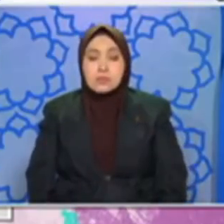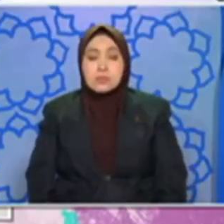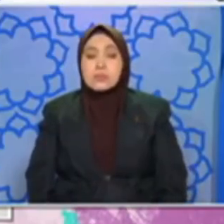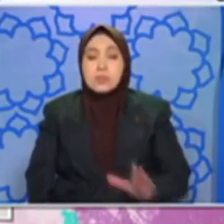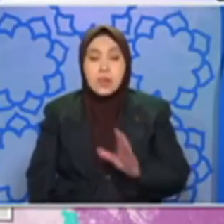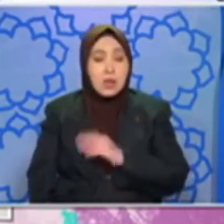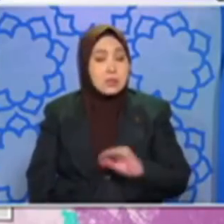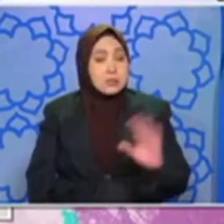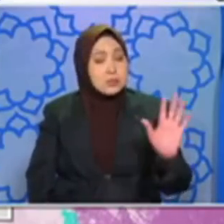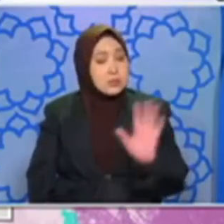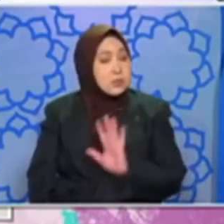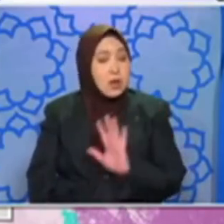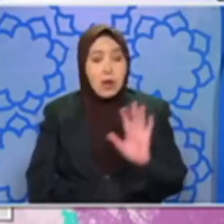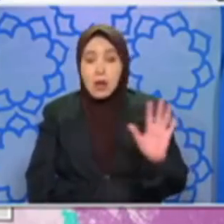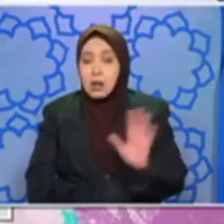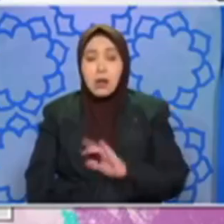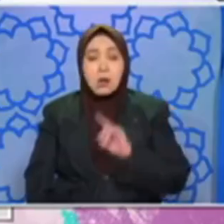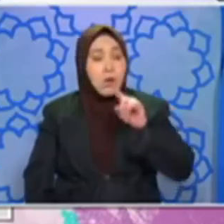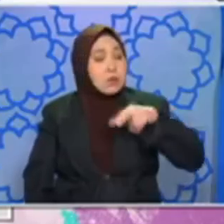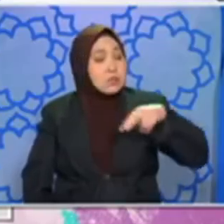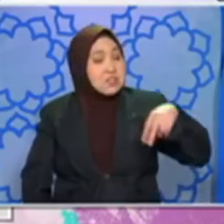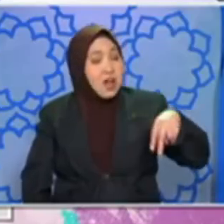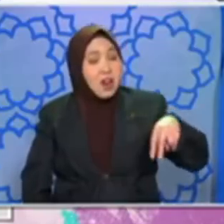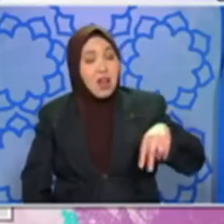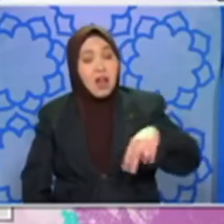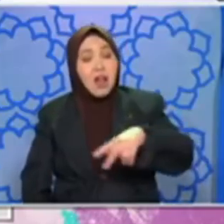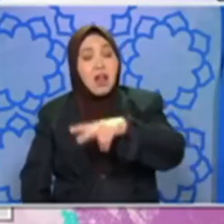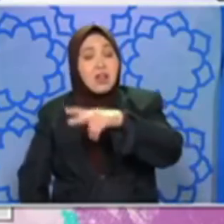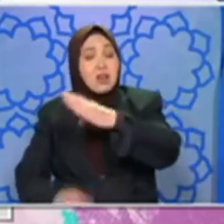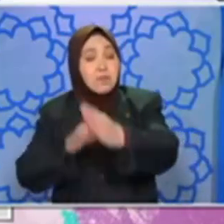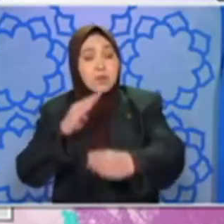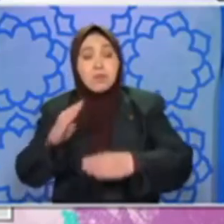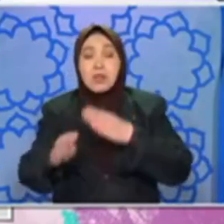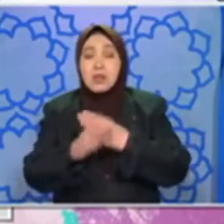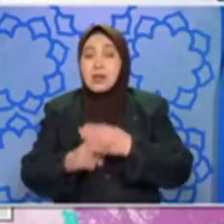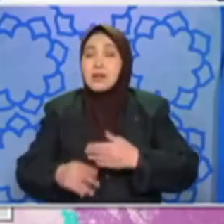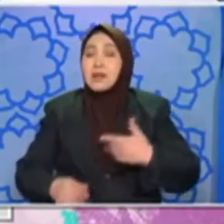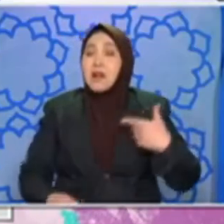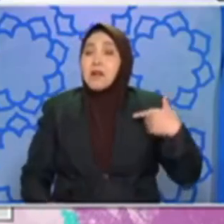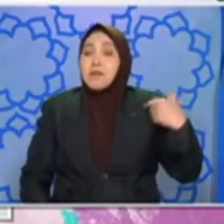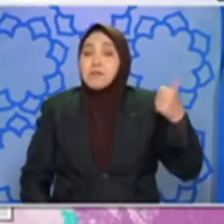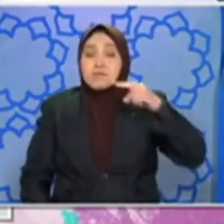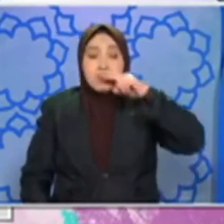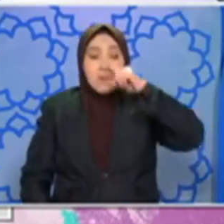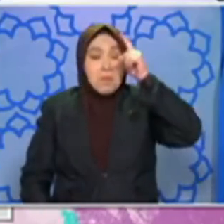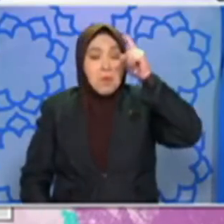ولا تمش في الأرض مرحا